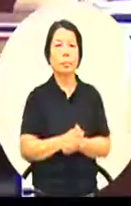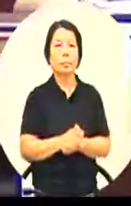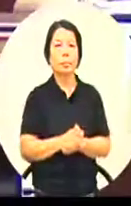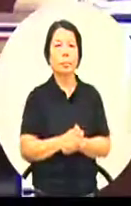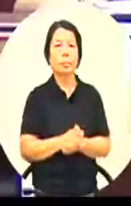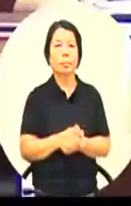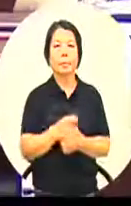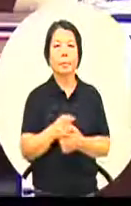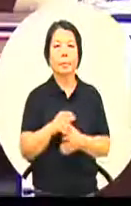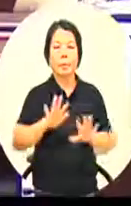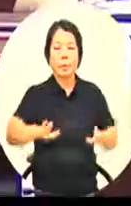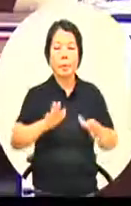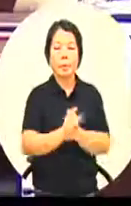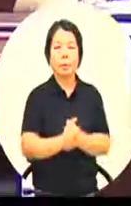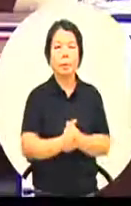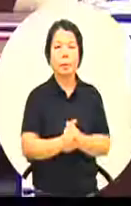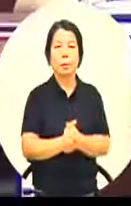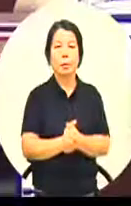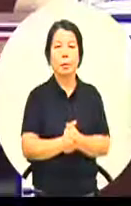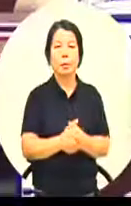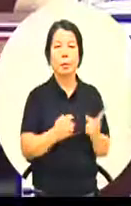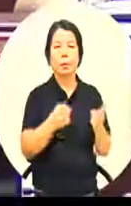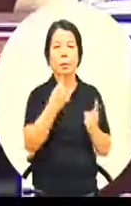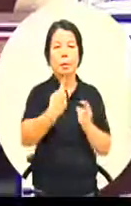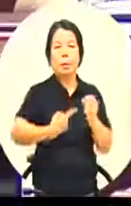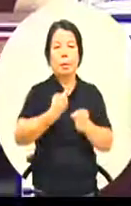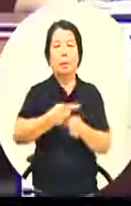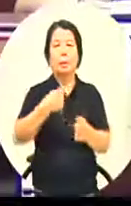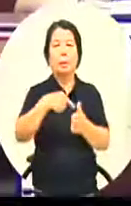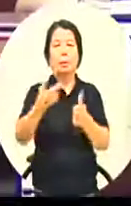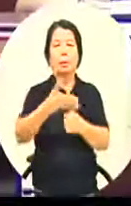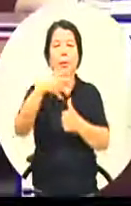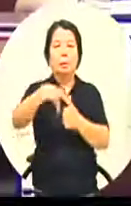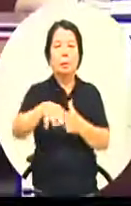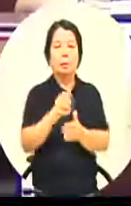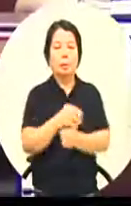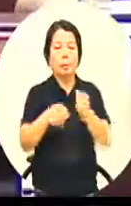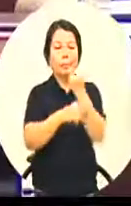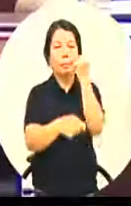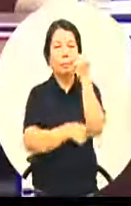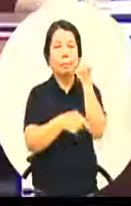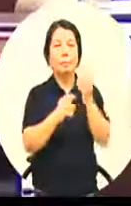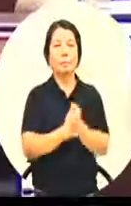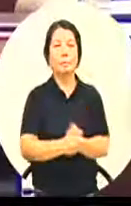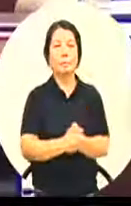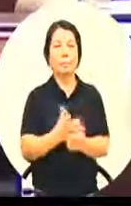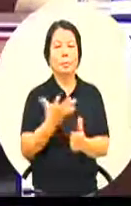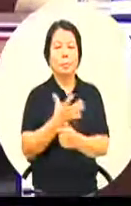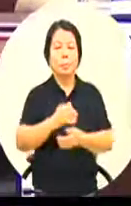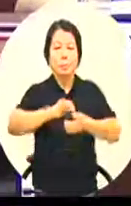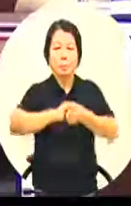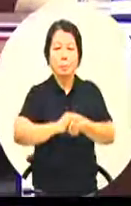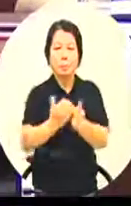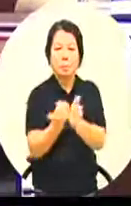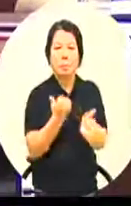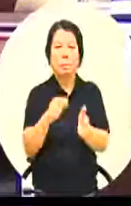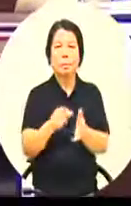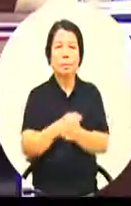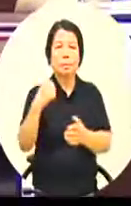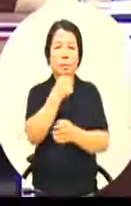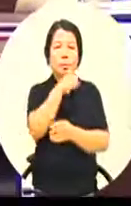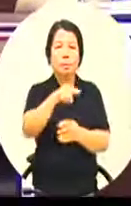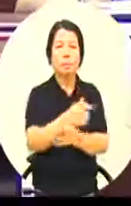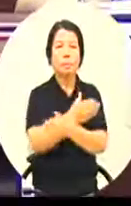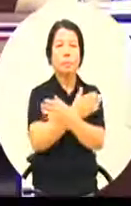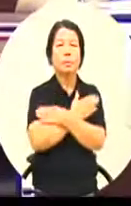其实你看我们现在依循的是101年教育部的这个规范，但这个规范在制定之前，其实台湾的幼教